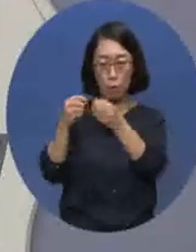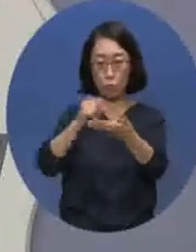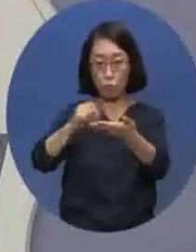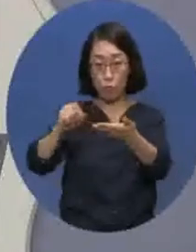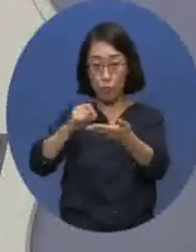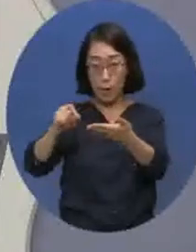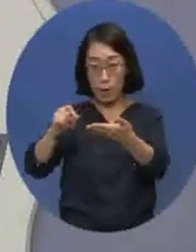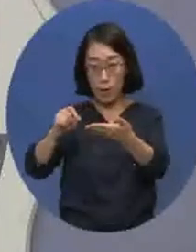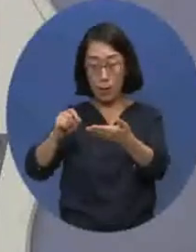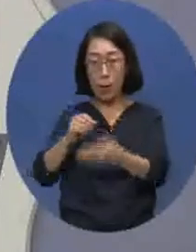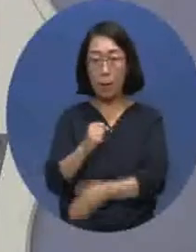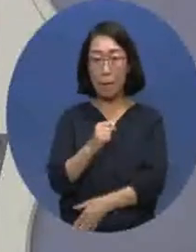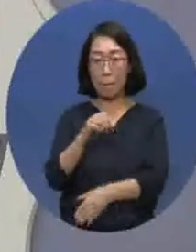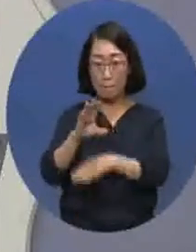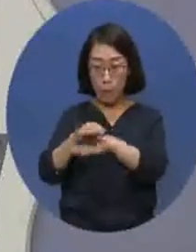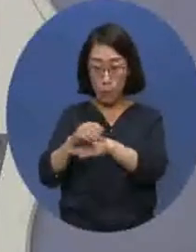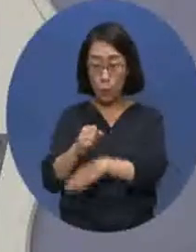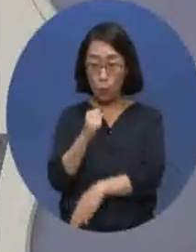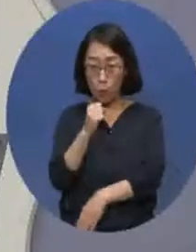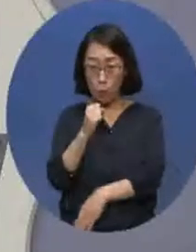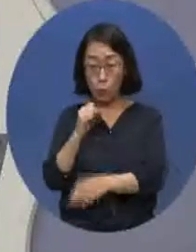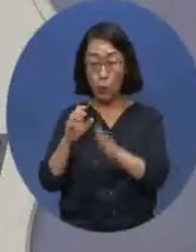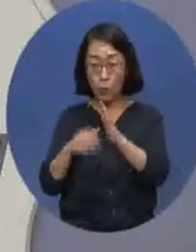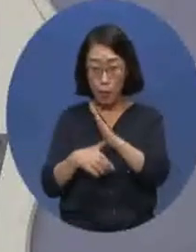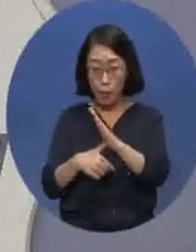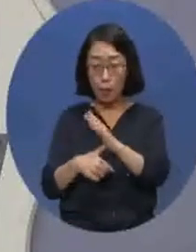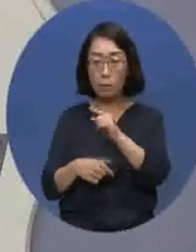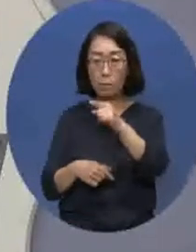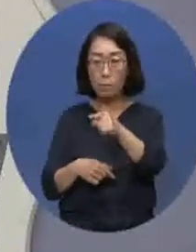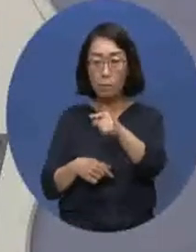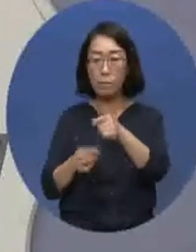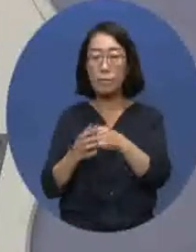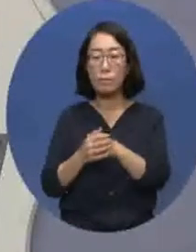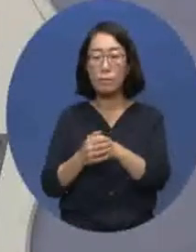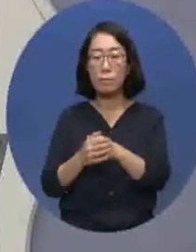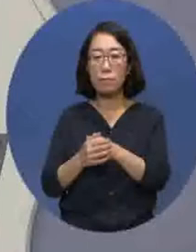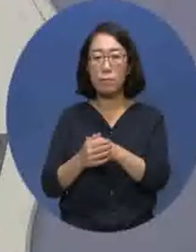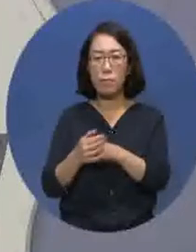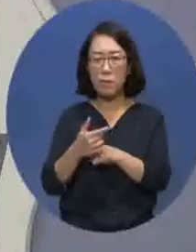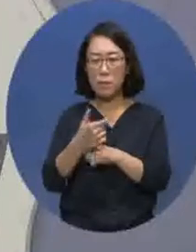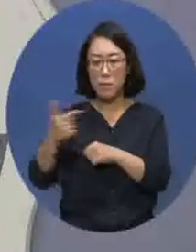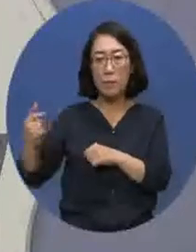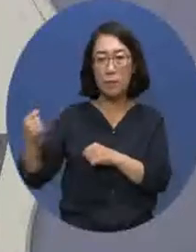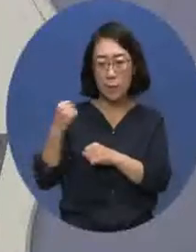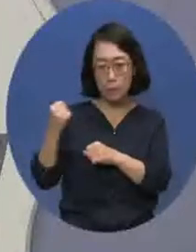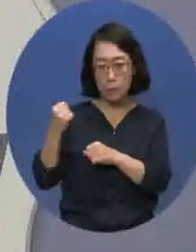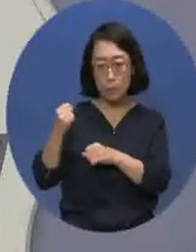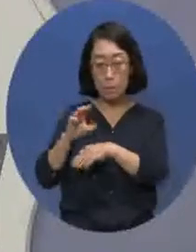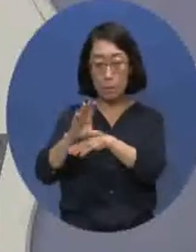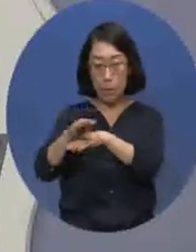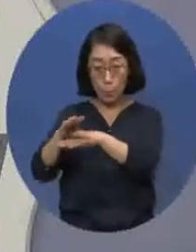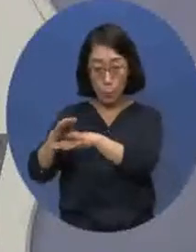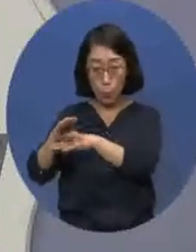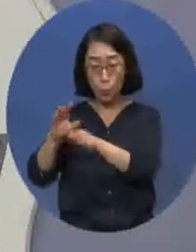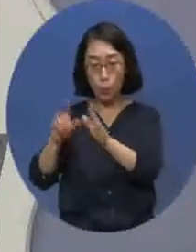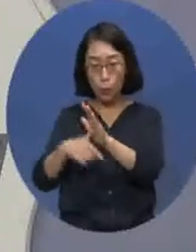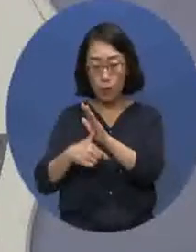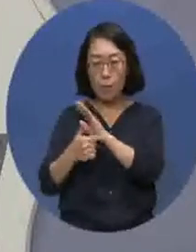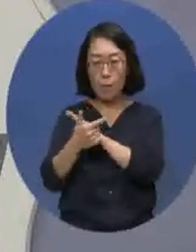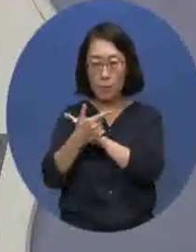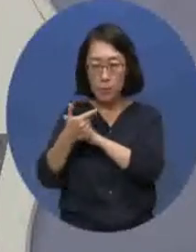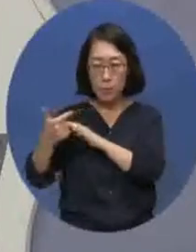방송 이라는 어마어마한 파급력을 가지고 있는 매체를 통해서 어 조금이라도 선한